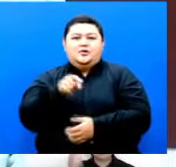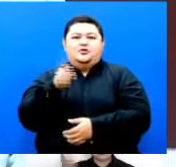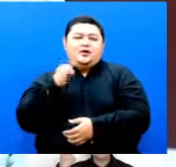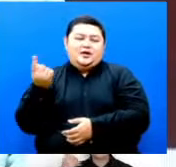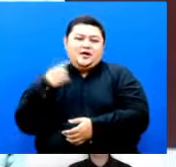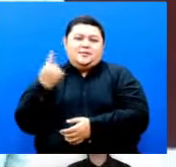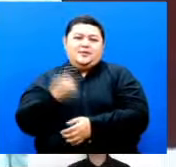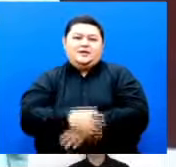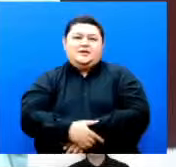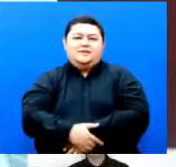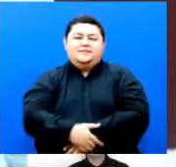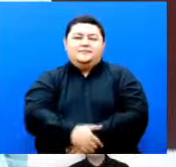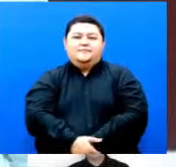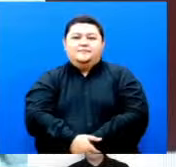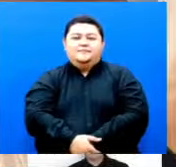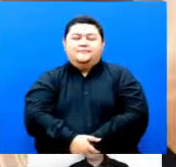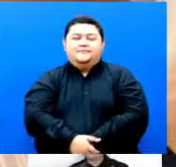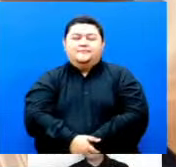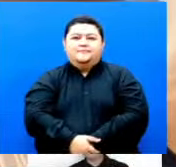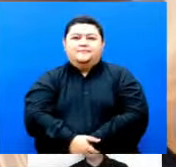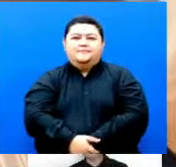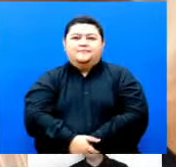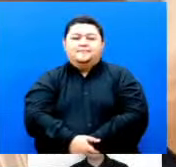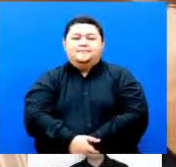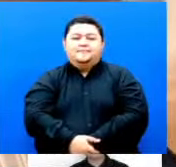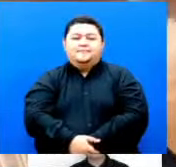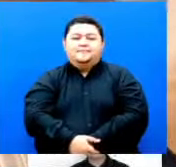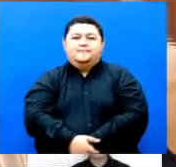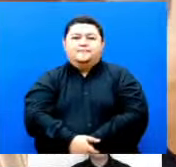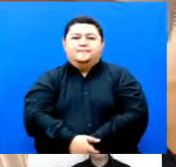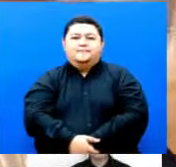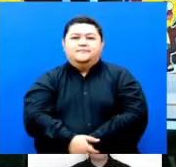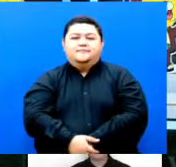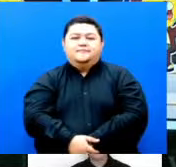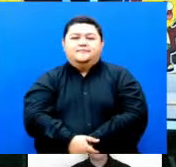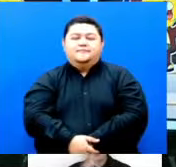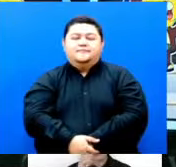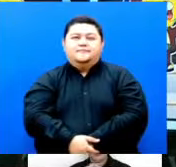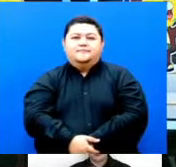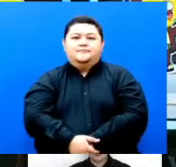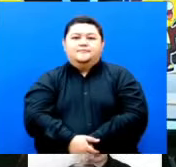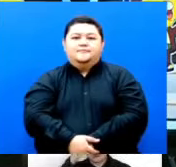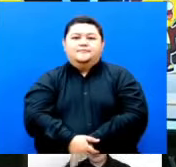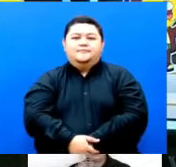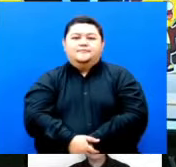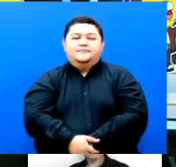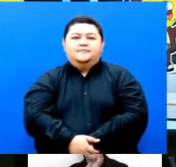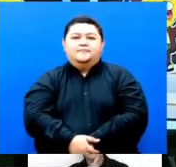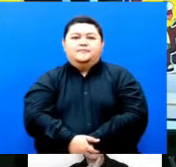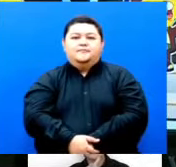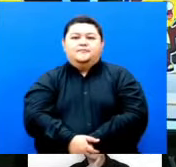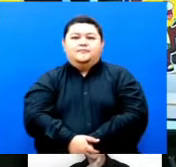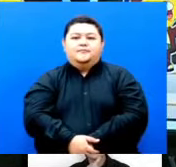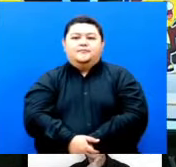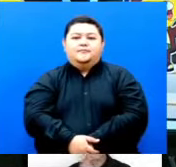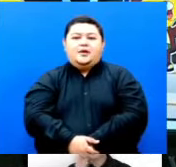pasangantersebut,waktusudahhabis. Selanjutnya,kamimengundangBapakPramonoAnungdan BapakRanoKarno,atauSidul,untukmenanggapi pernyataan